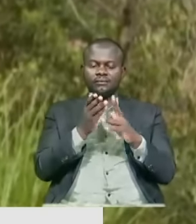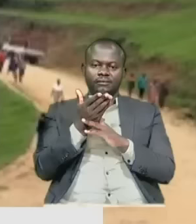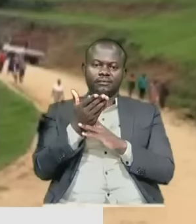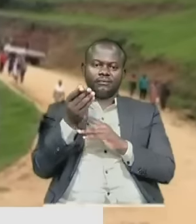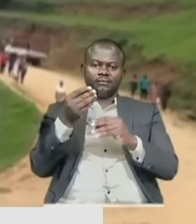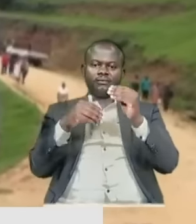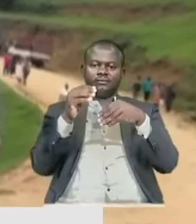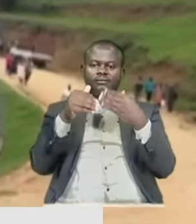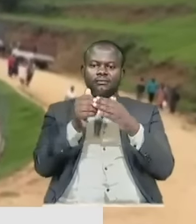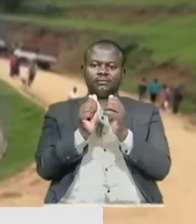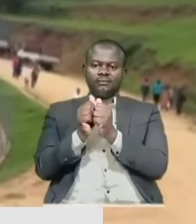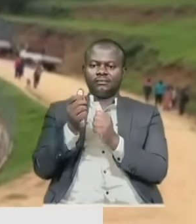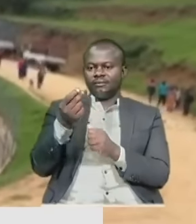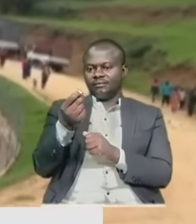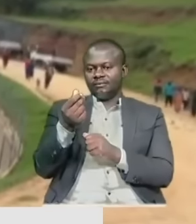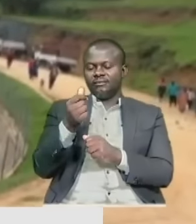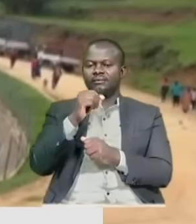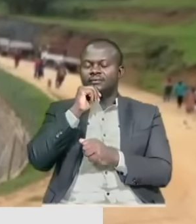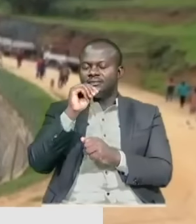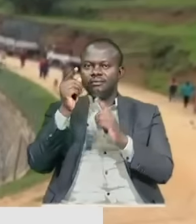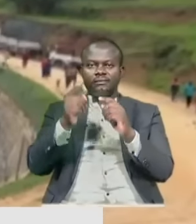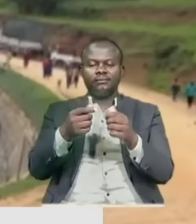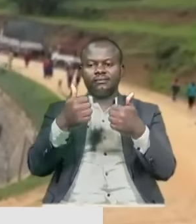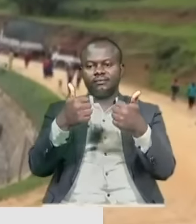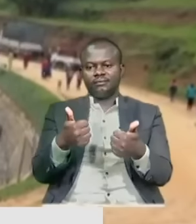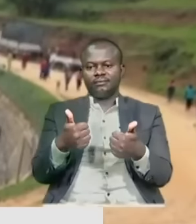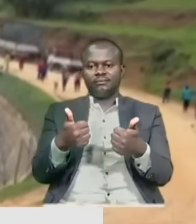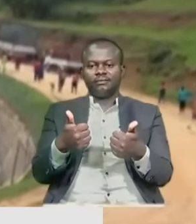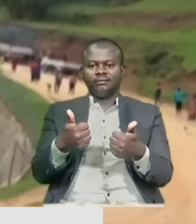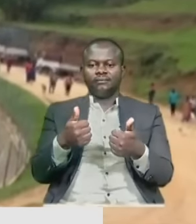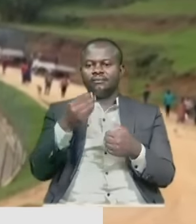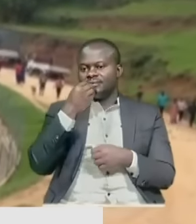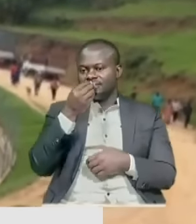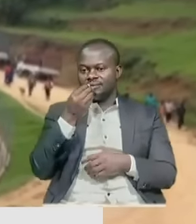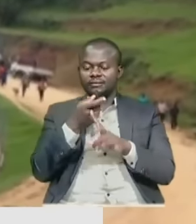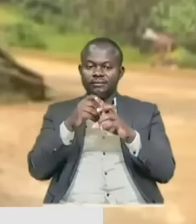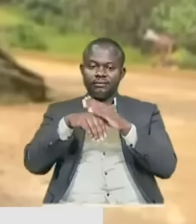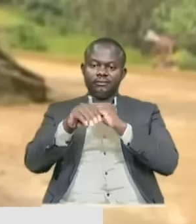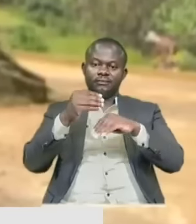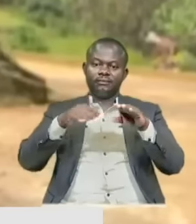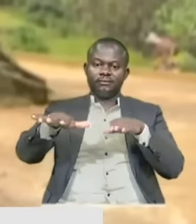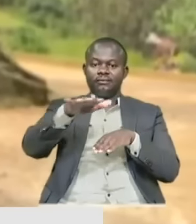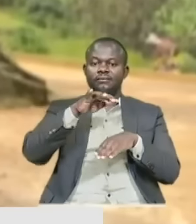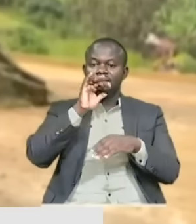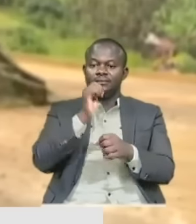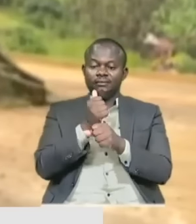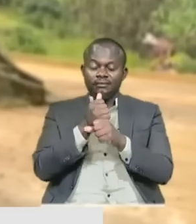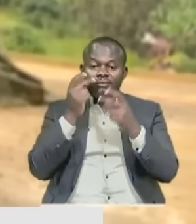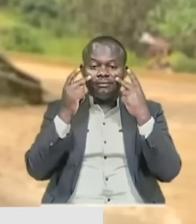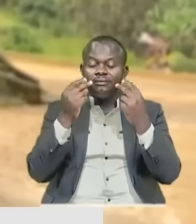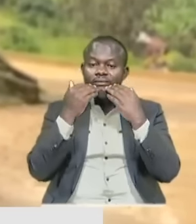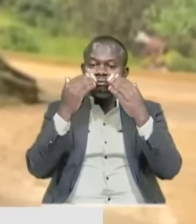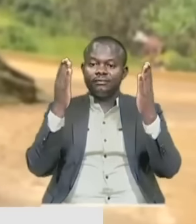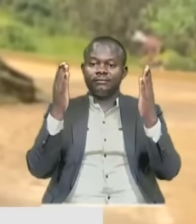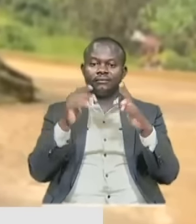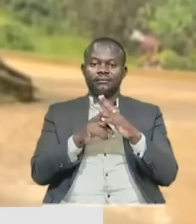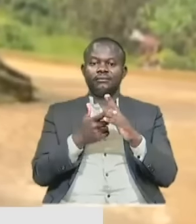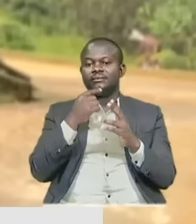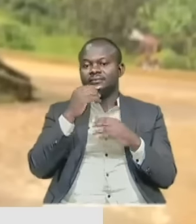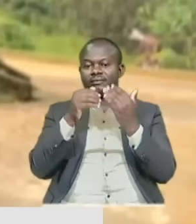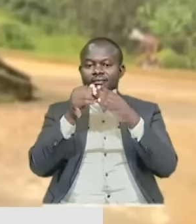amafaranga kamina ntabwo yabonekaga neza kuko turya tuvuye mu isoko nta kazi twari tukibona ubwo bya bitangiye kuvuga